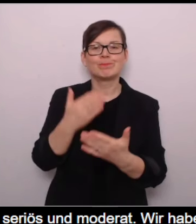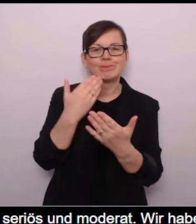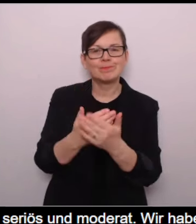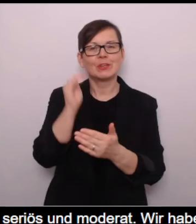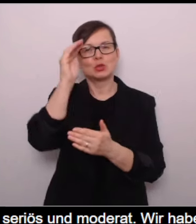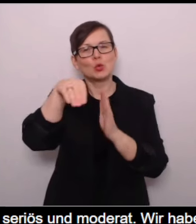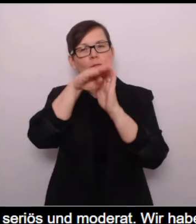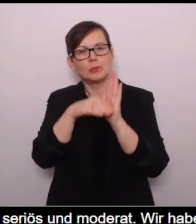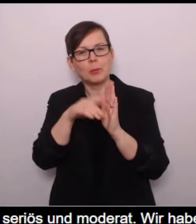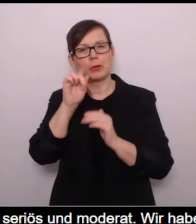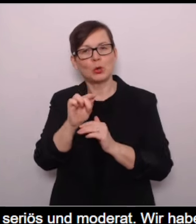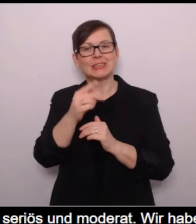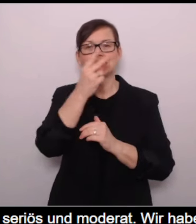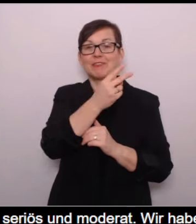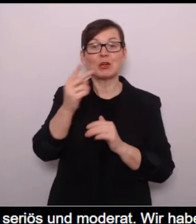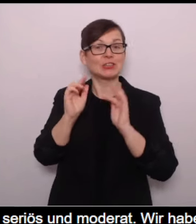alles Zukunft pur.